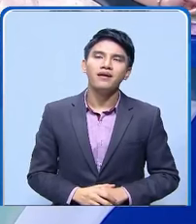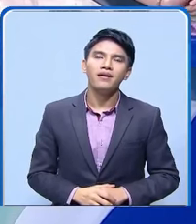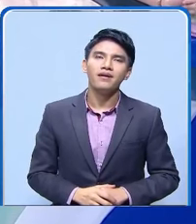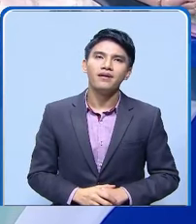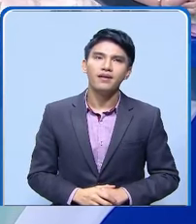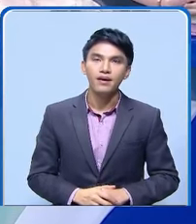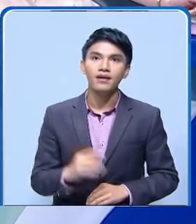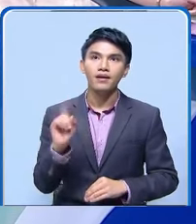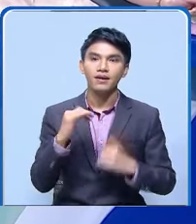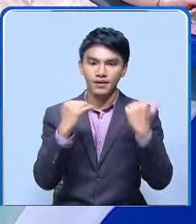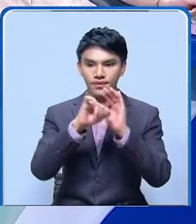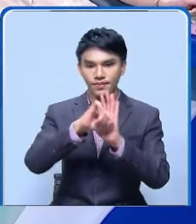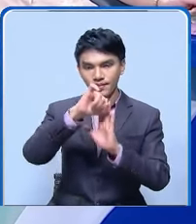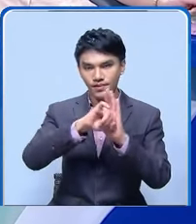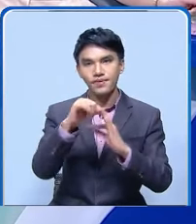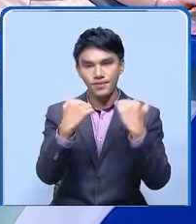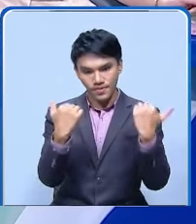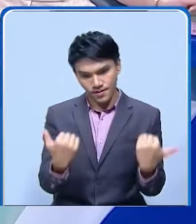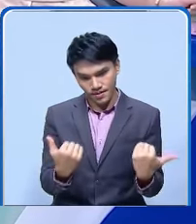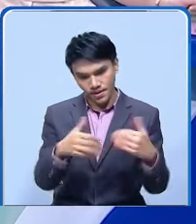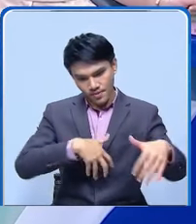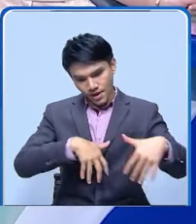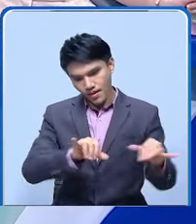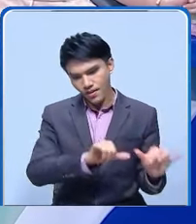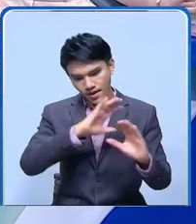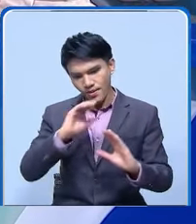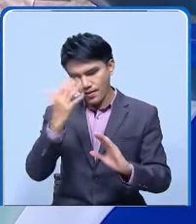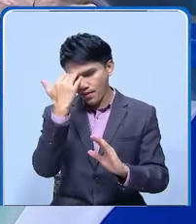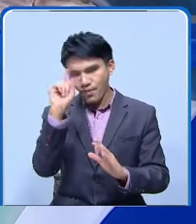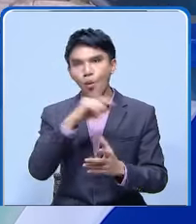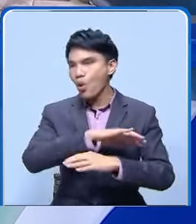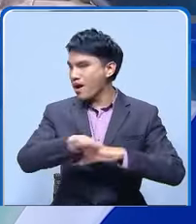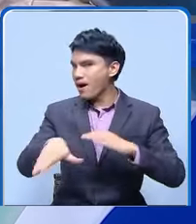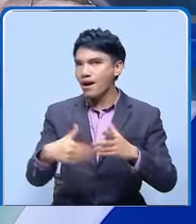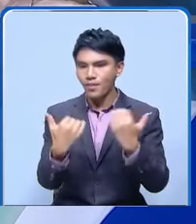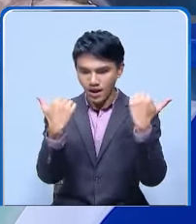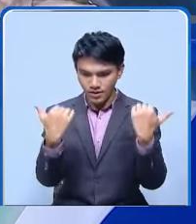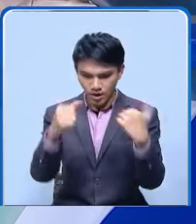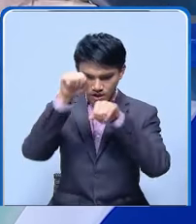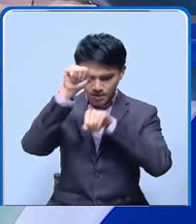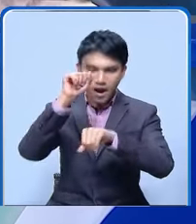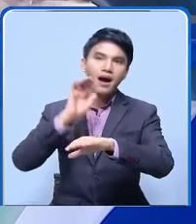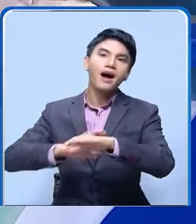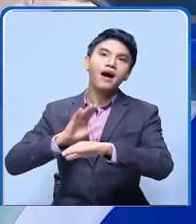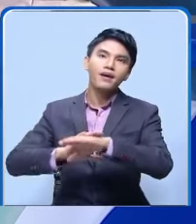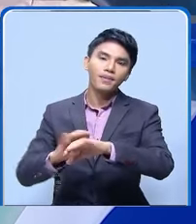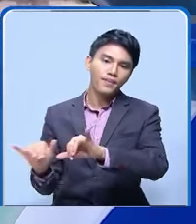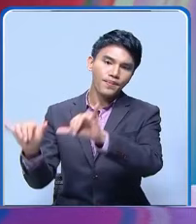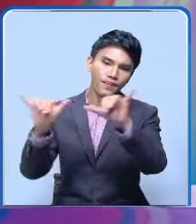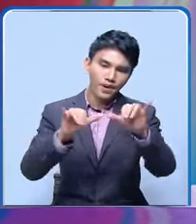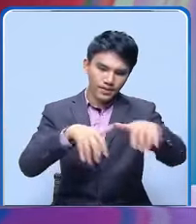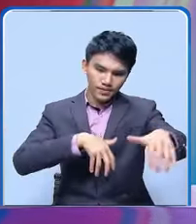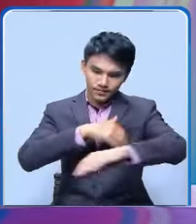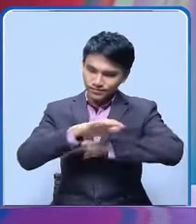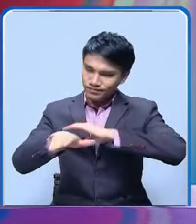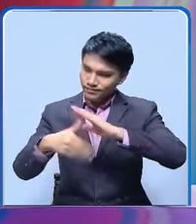ุณผู้ชมต้องบอกว่าเชียงใหม่เนี่ยก็ต้องมีการเร่งอพยพประชาชนเหมือนกันหลังจากที่หลายหน่วยงานก็มีการออกประกาศแจ้งเตือนการอพยพพี่น้องประชาชน